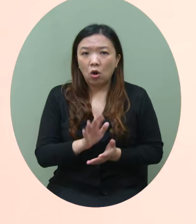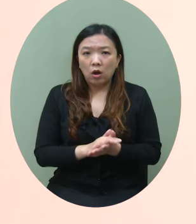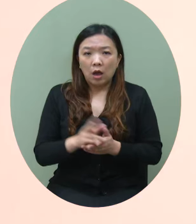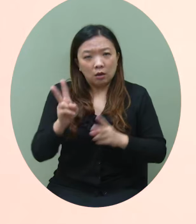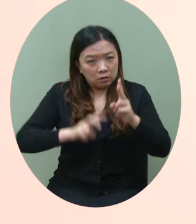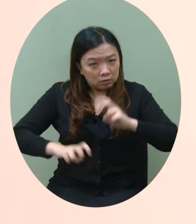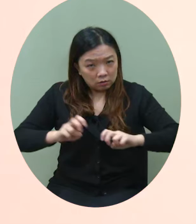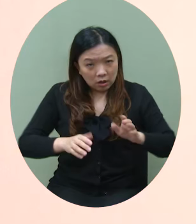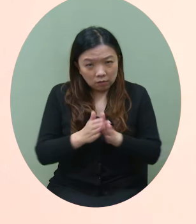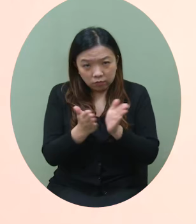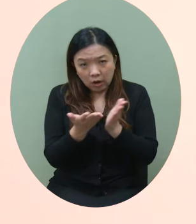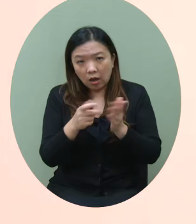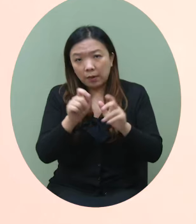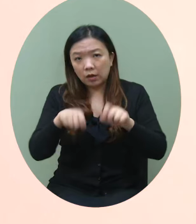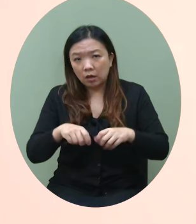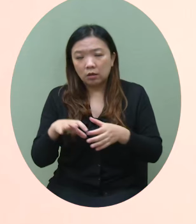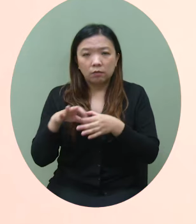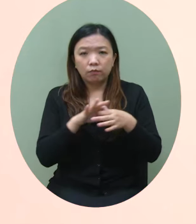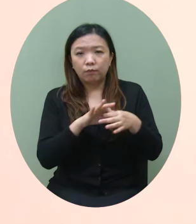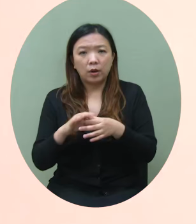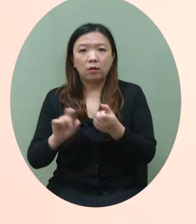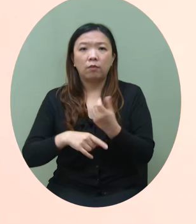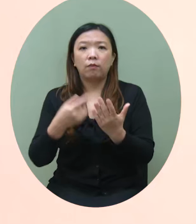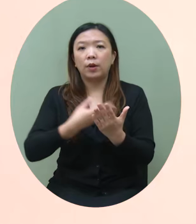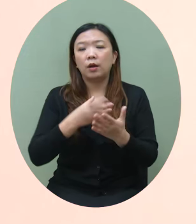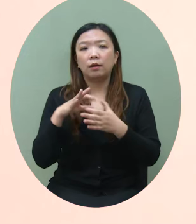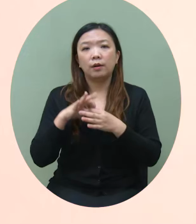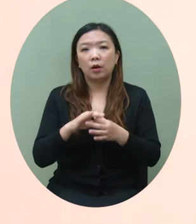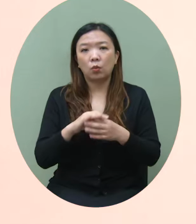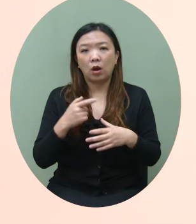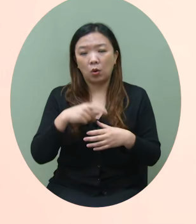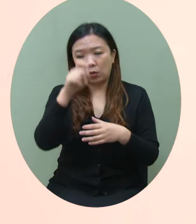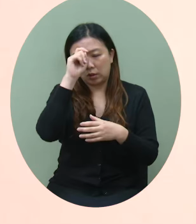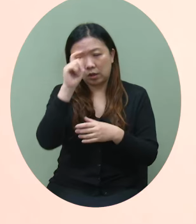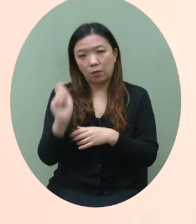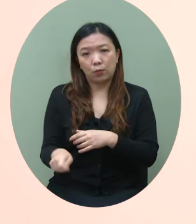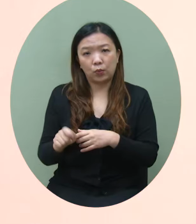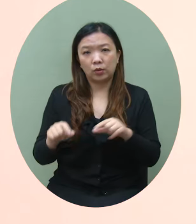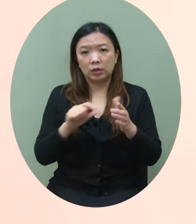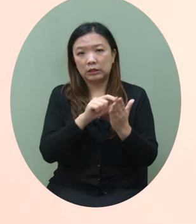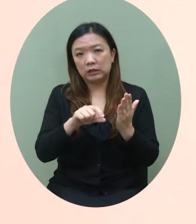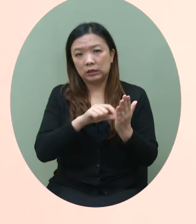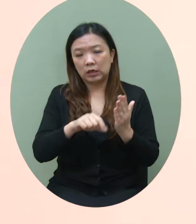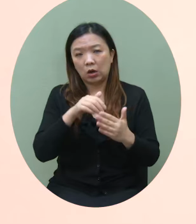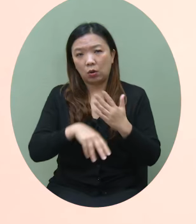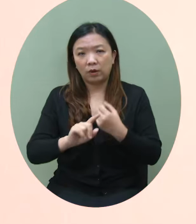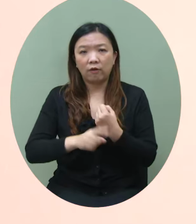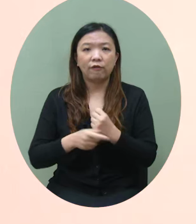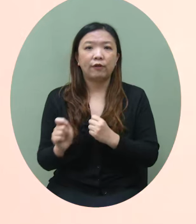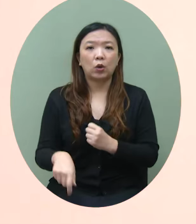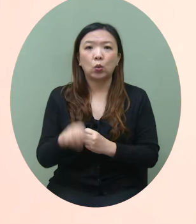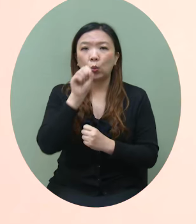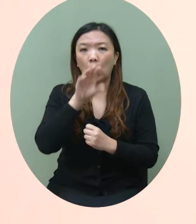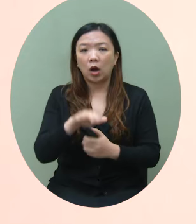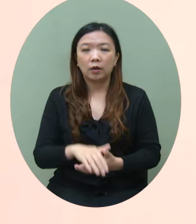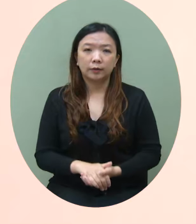也是一個法律的問題我記得在判詞裏面法官也說